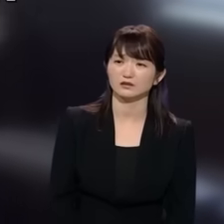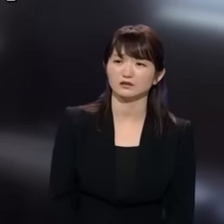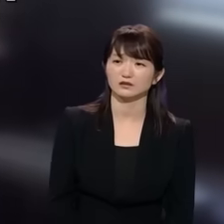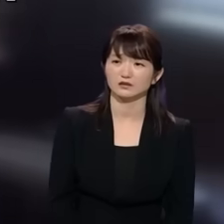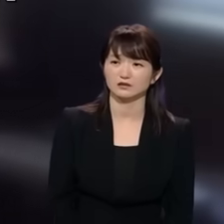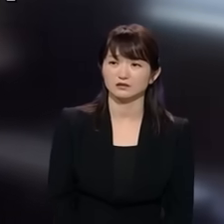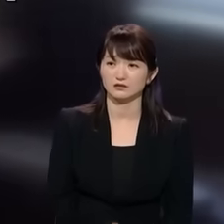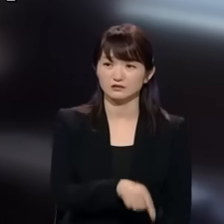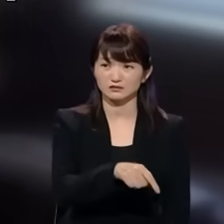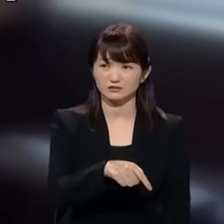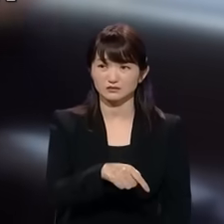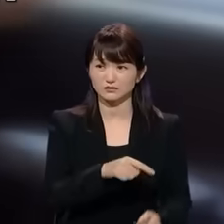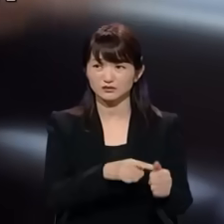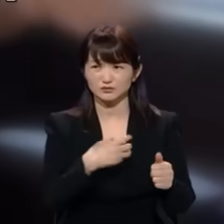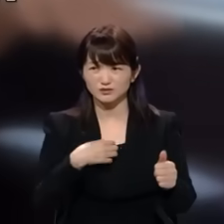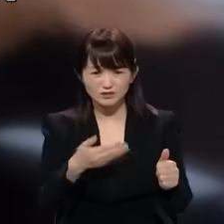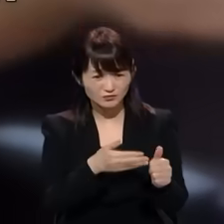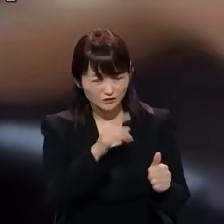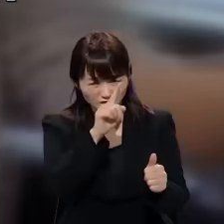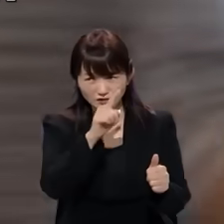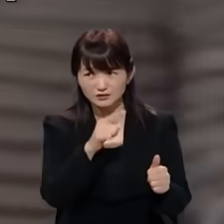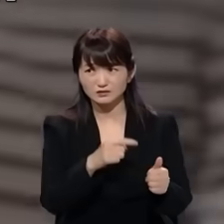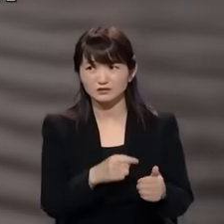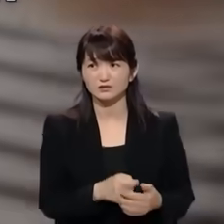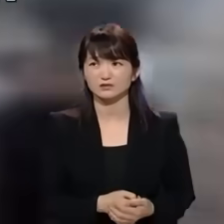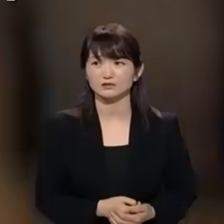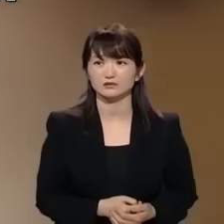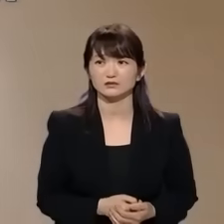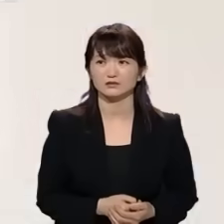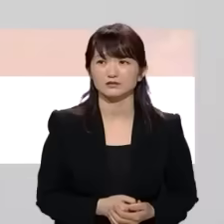그리고 네가 괴롭힌 거 하나도 없어.